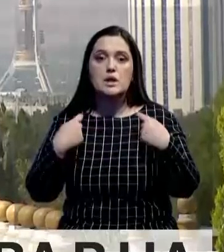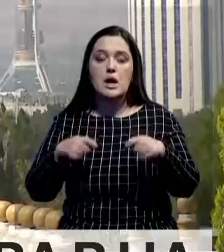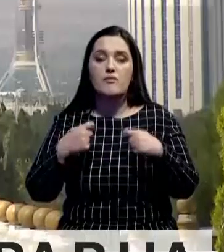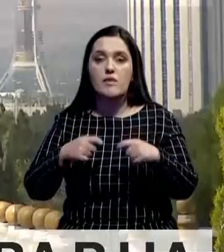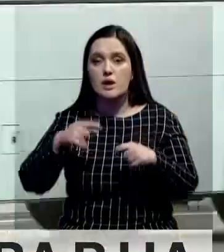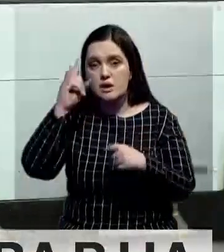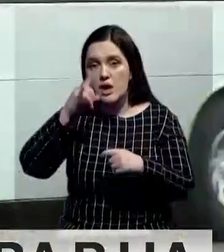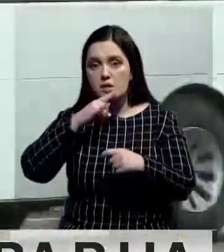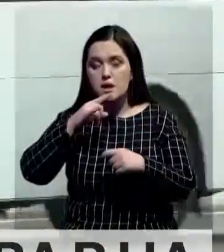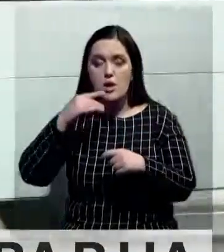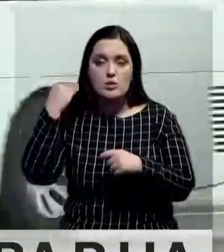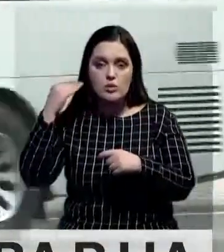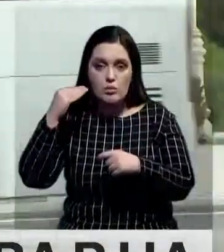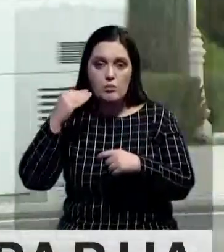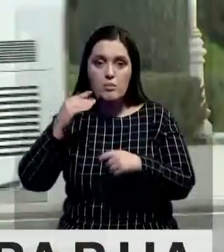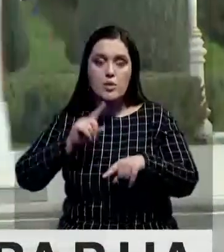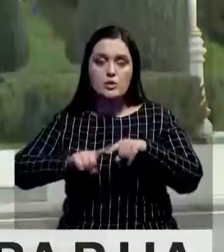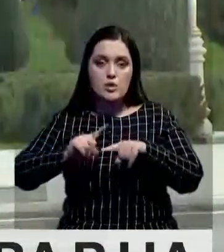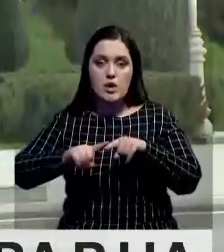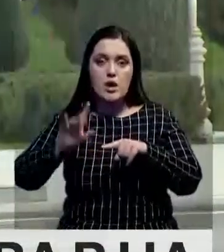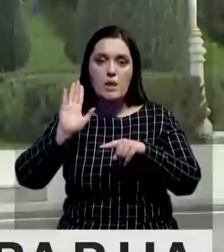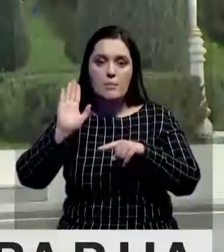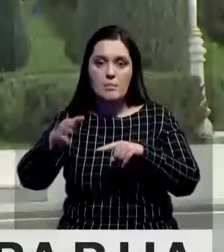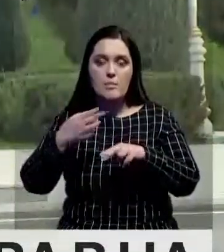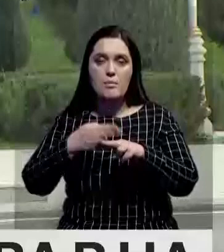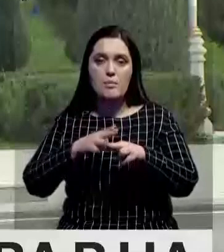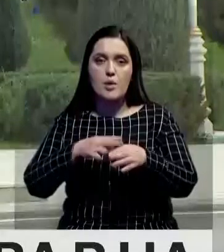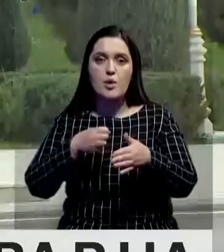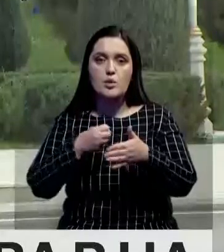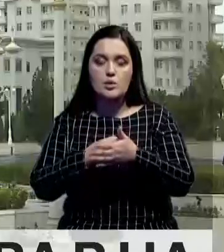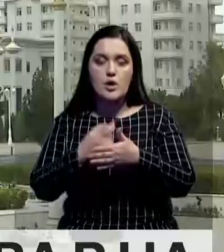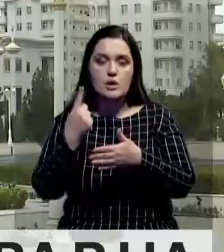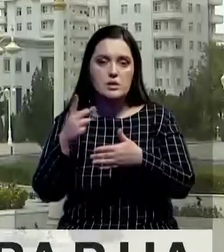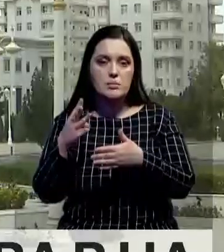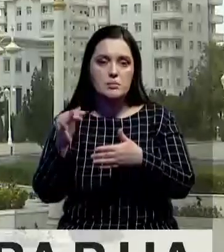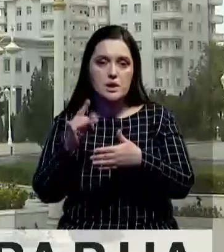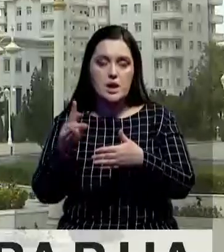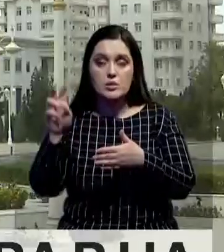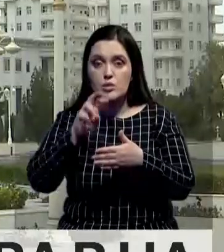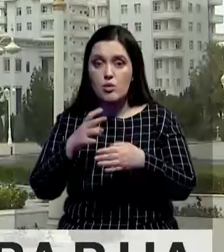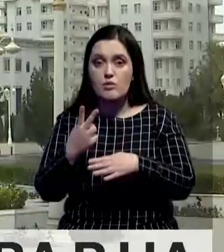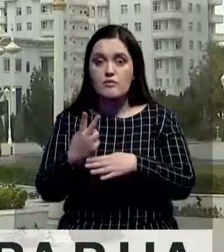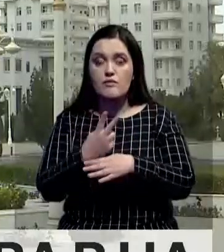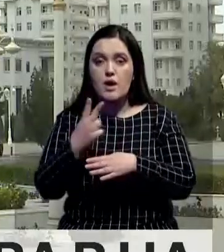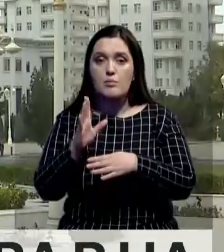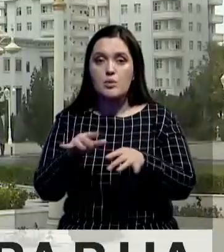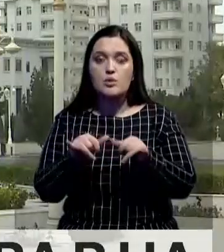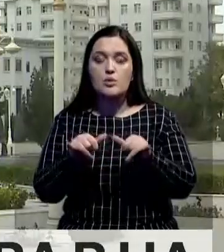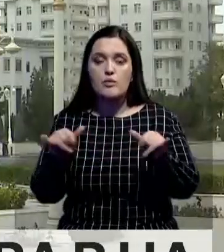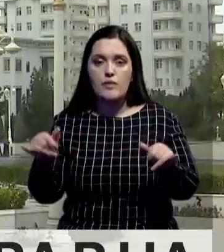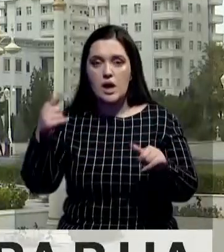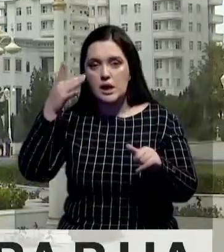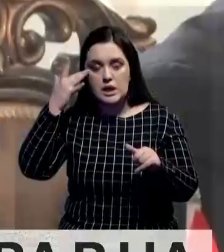и Туркменистан уже в ближайшее время намерены довести показатели до 1 миллиарда долларов. В два раза увеличится товарооборот и